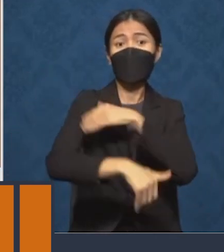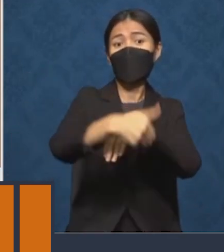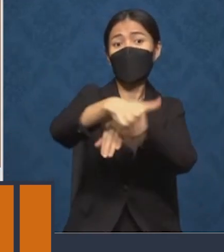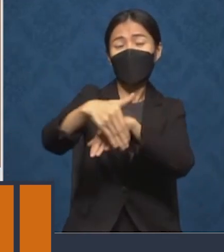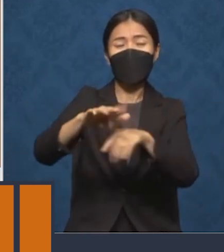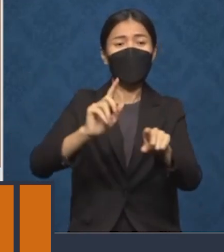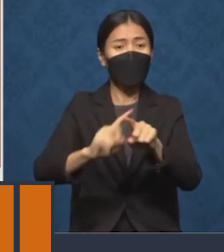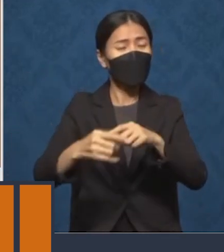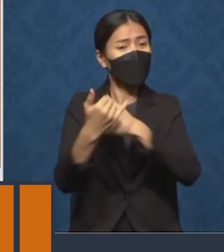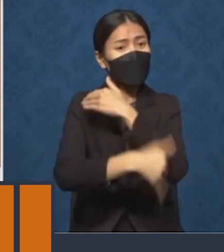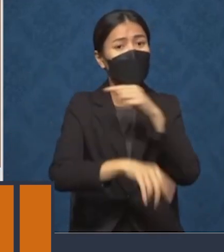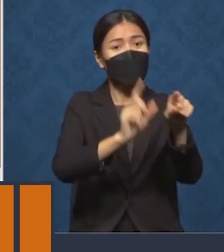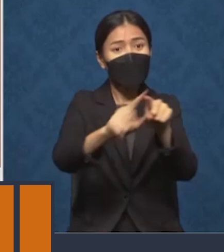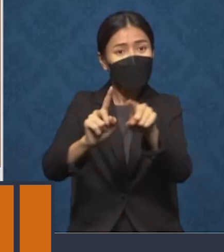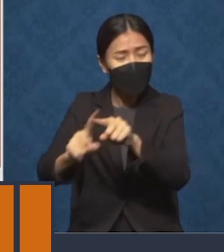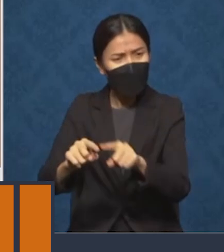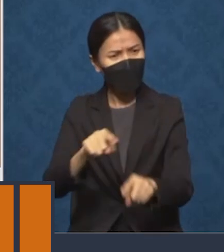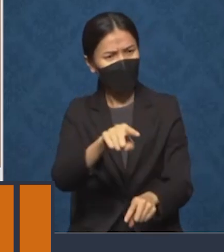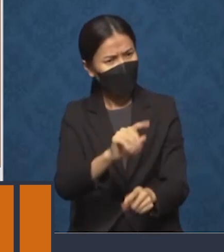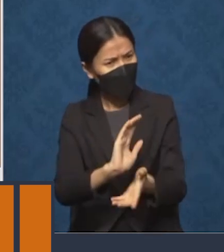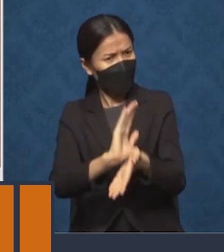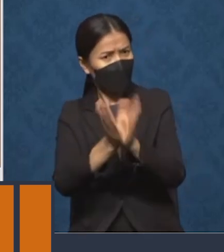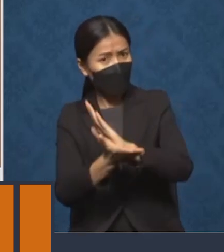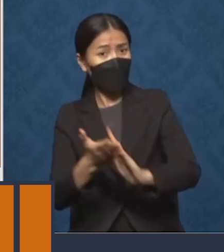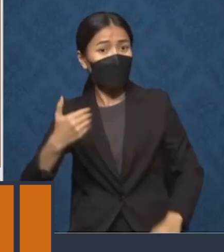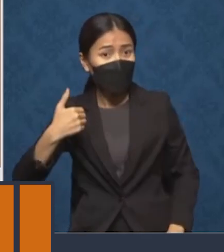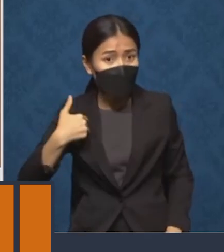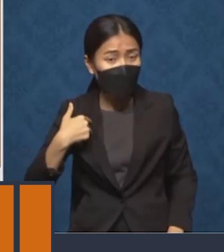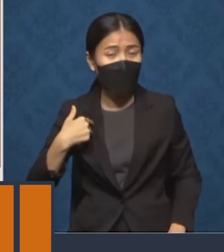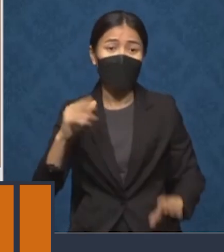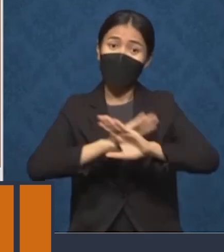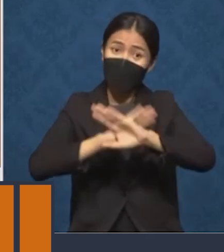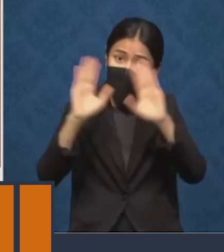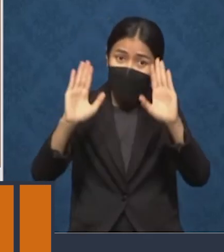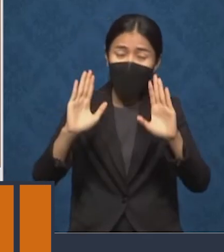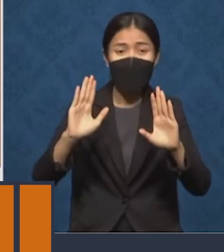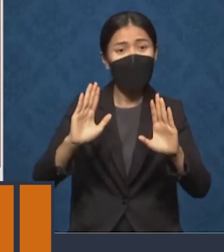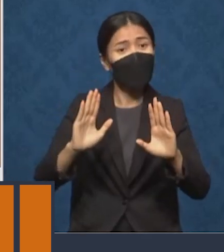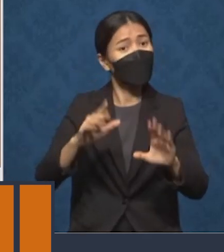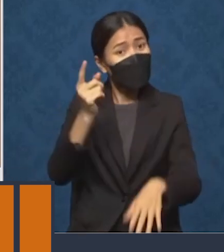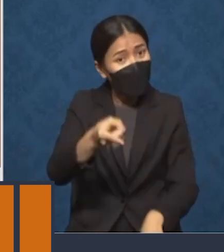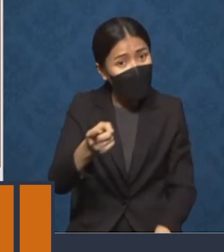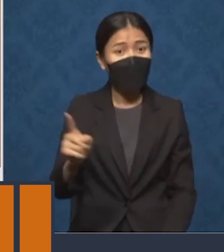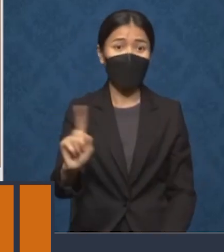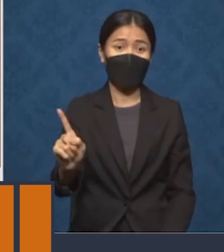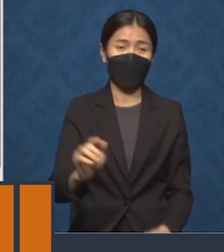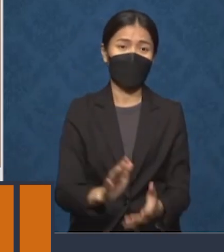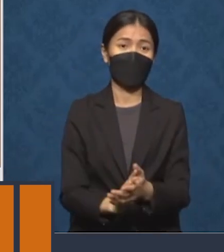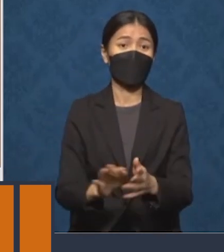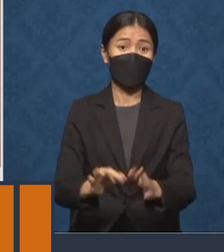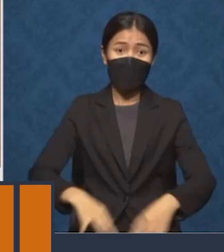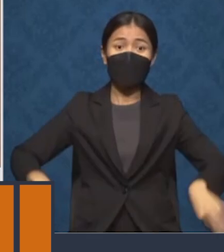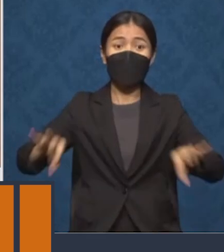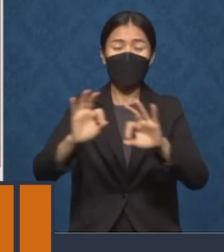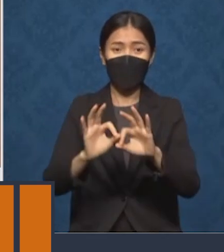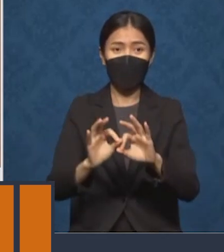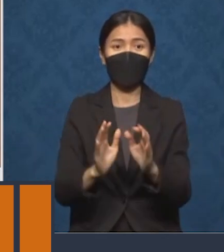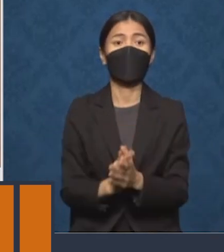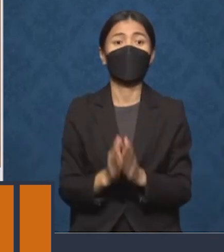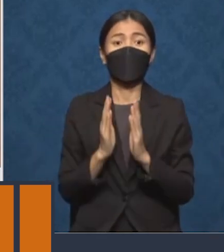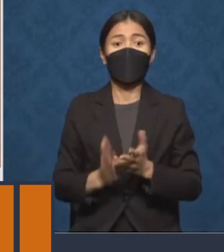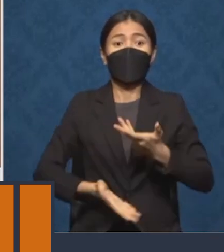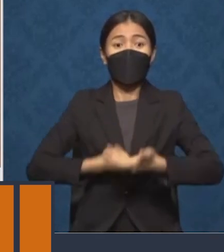ควรจะต้องมีการยุบเลิกอะไรหรือไม่ที่แน่ๆก็คือตำแหน่งผู้แทนการค้าไทยซึ่งไม่ได้มีการแต่งตั้งมาตั้ง